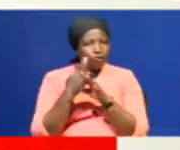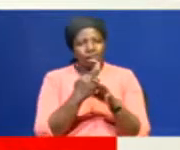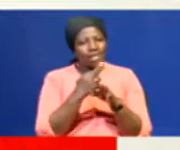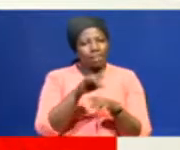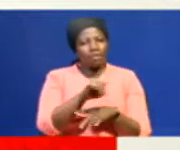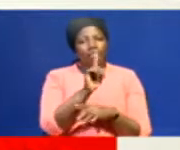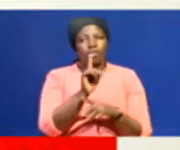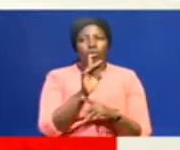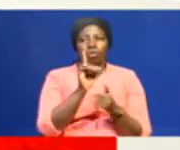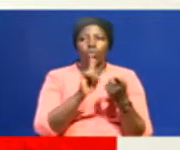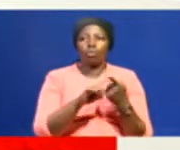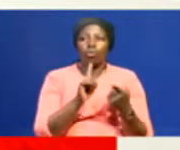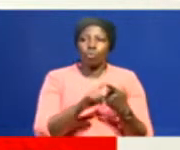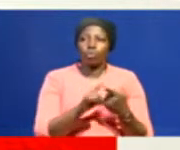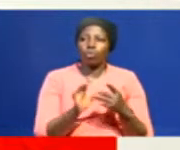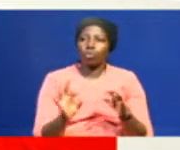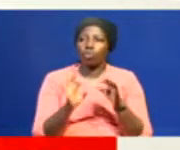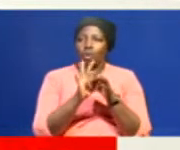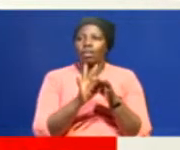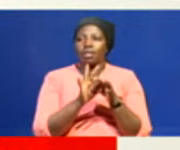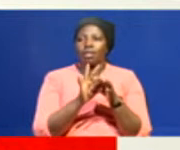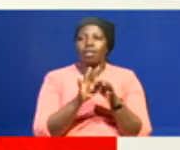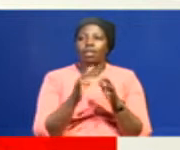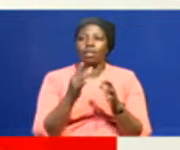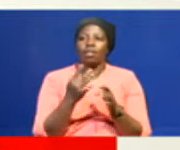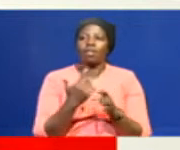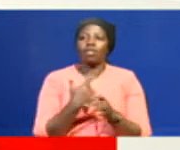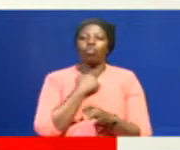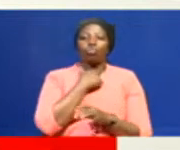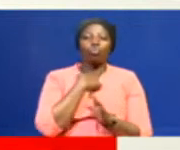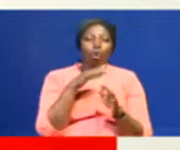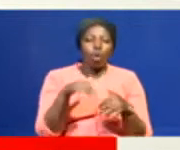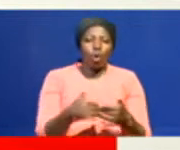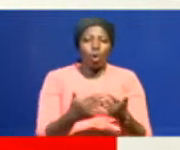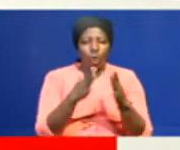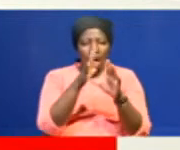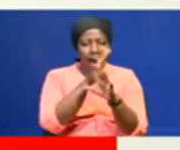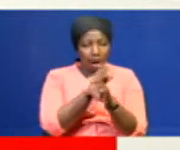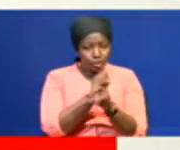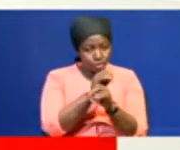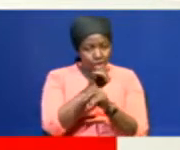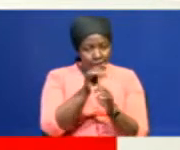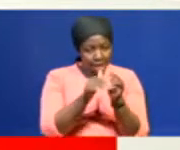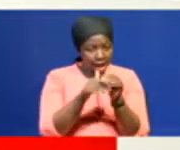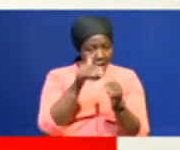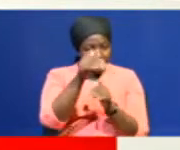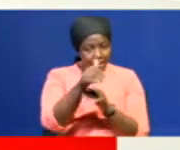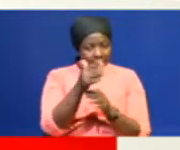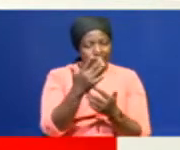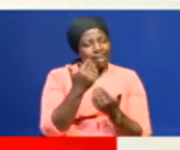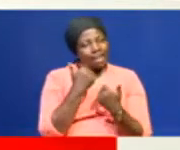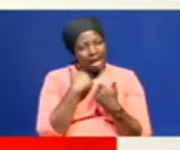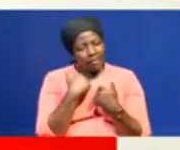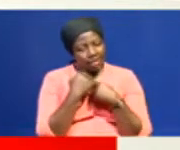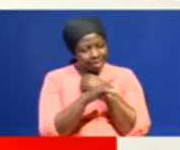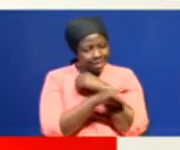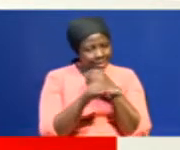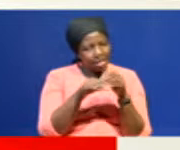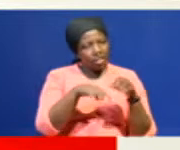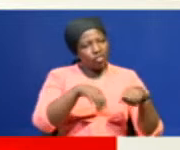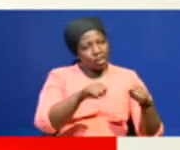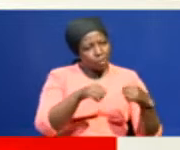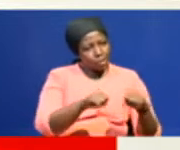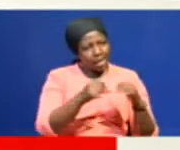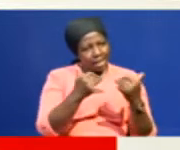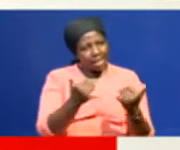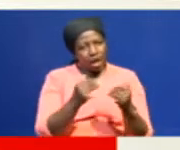katika miungano ama vile vyama vya ushirika. Mm-hmm. Hii ni baada ya kutokea madai ya wizi nini. Mm-hmm. Je, mambo